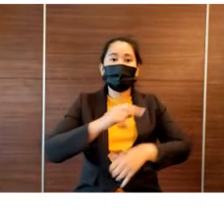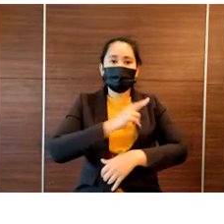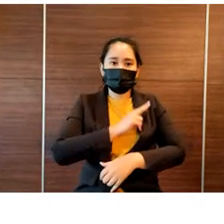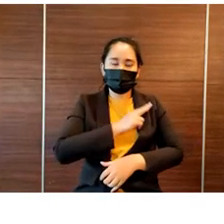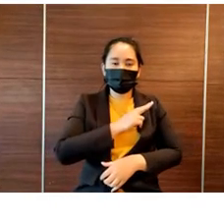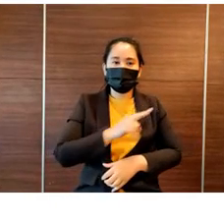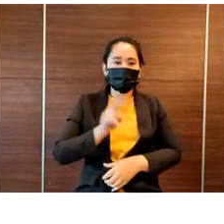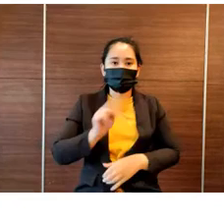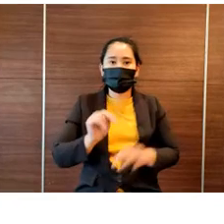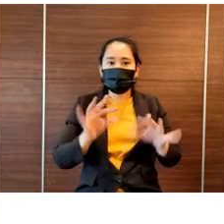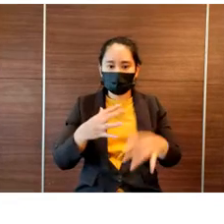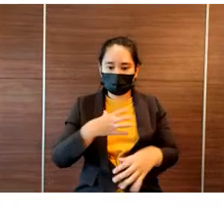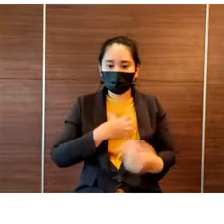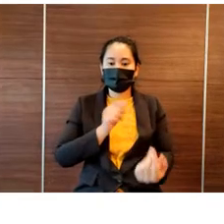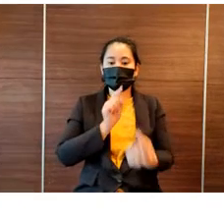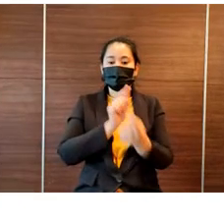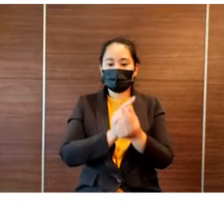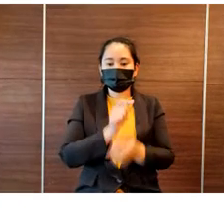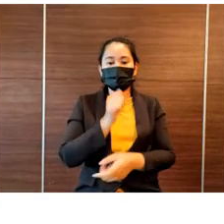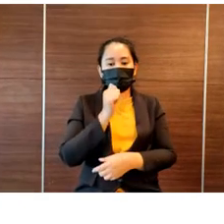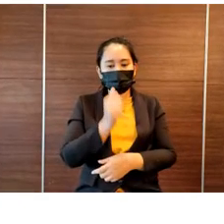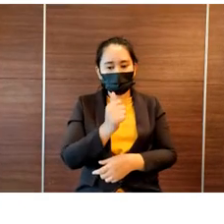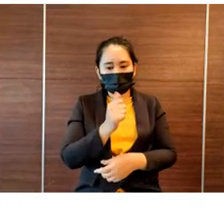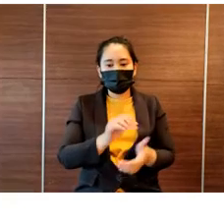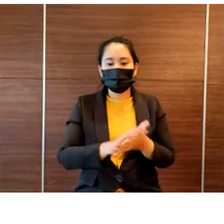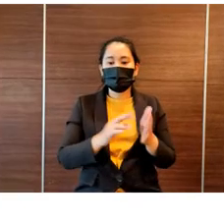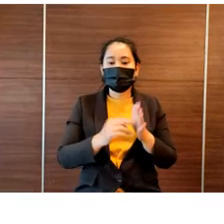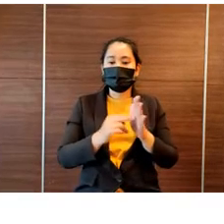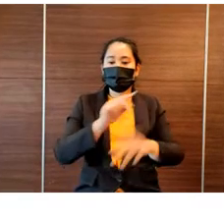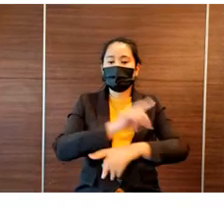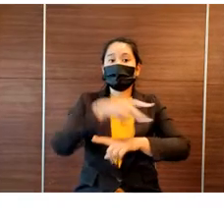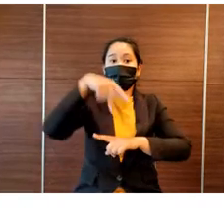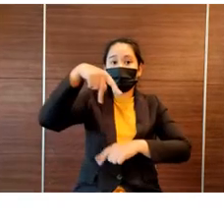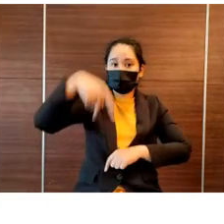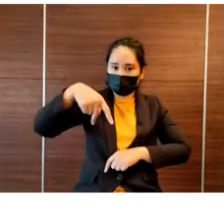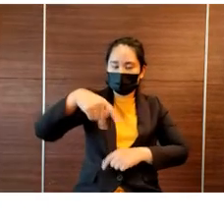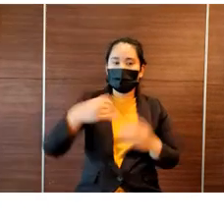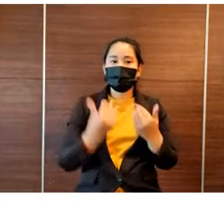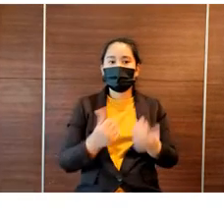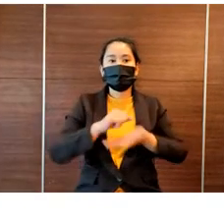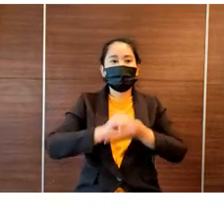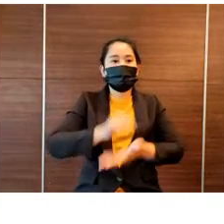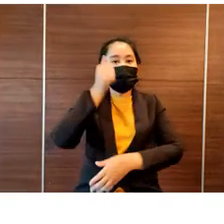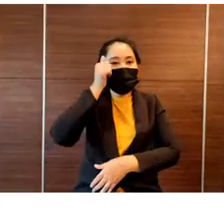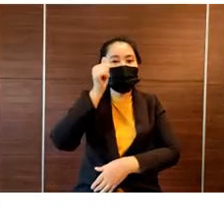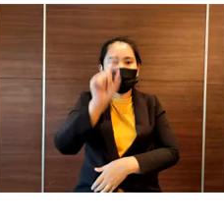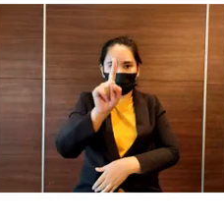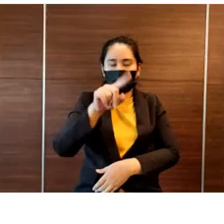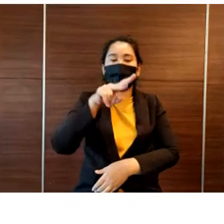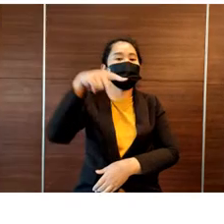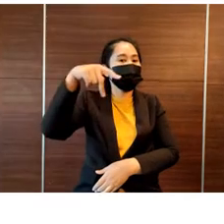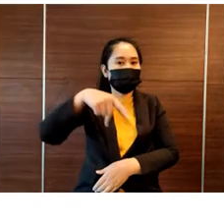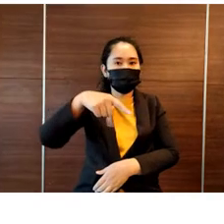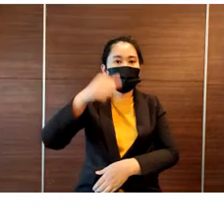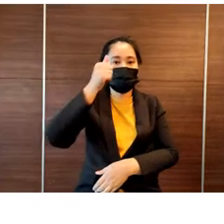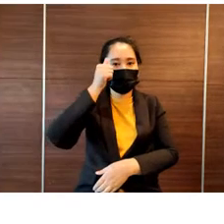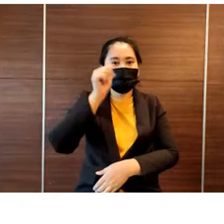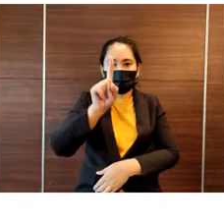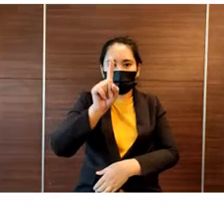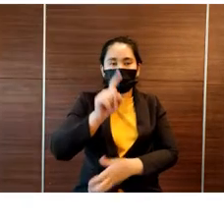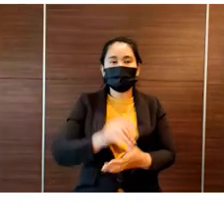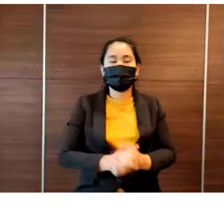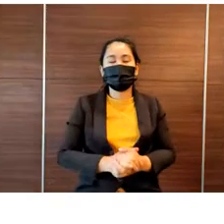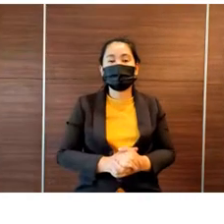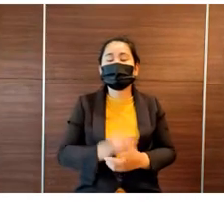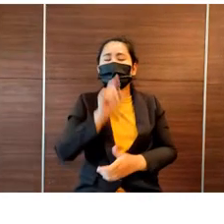in เข้ามาบอกอยากเจอพี่อาร์มครับอยากเจอพี่ดินครับในทุกวันพุธซึ่งตอนนี้เราจะให้บริการแค่วันเดียวนะครับทุกวันพุธครับผม